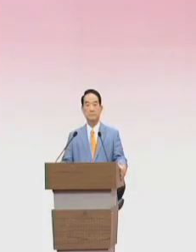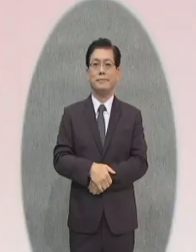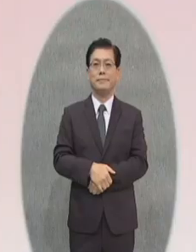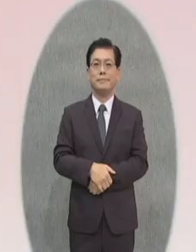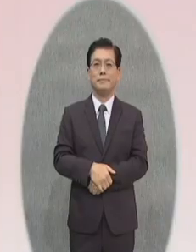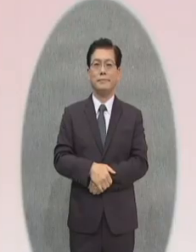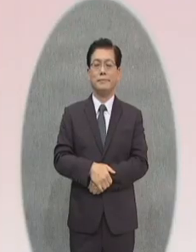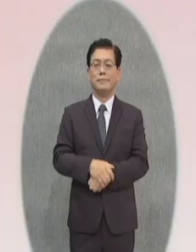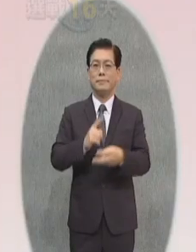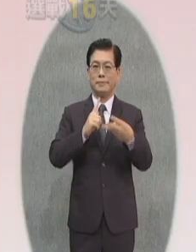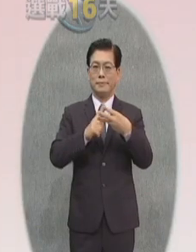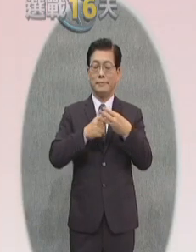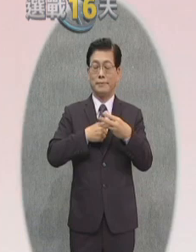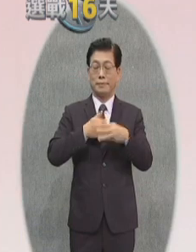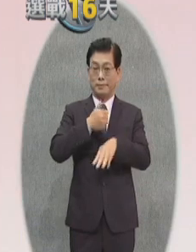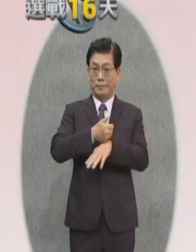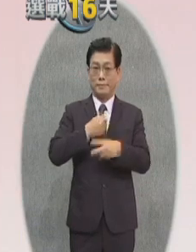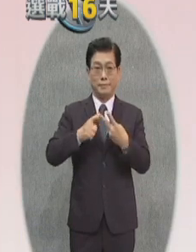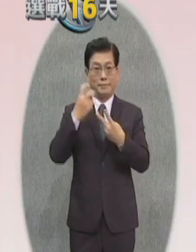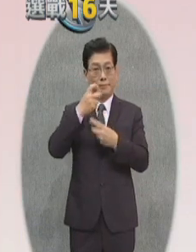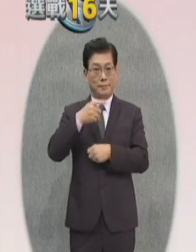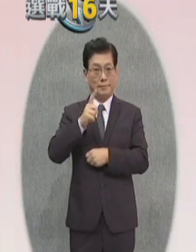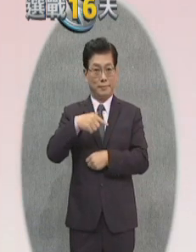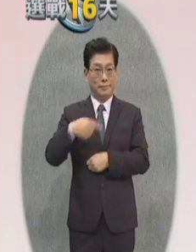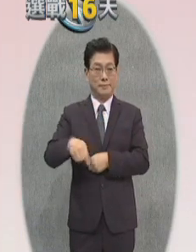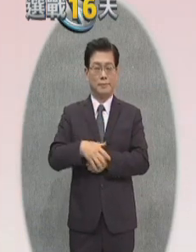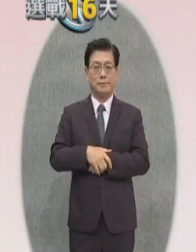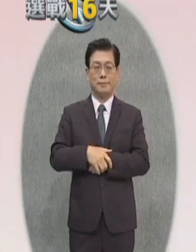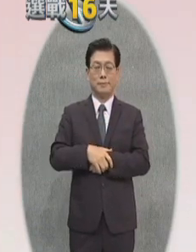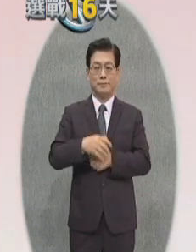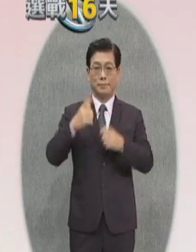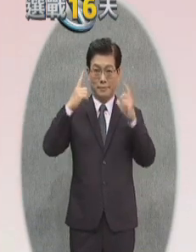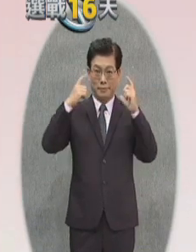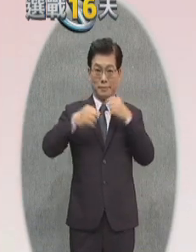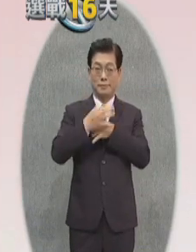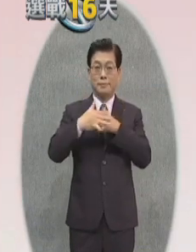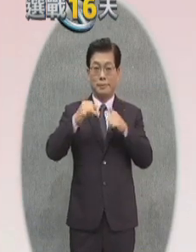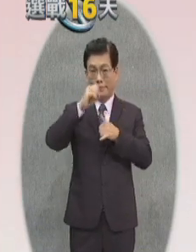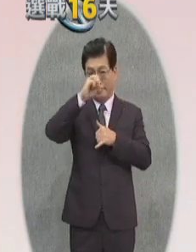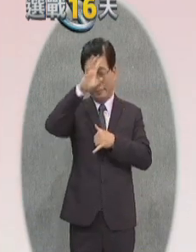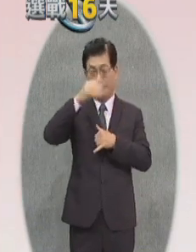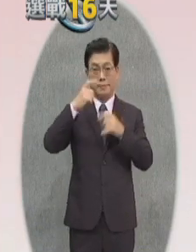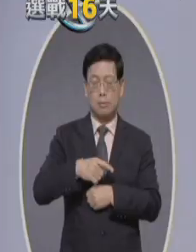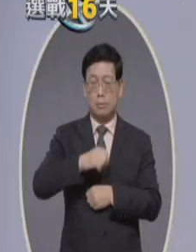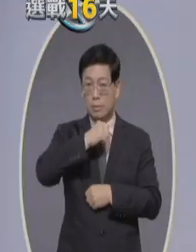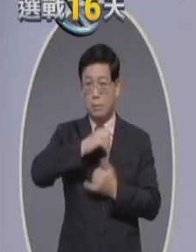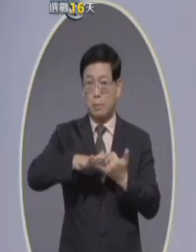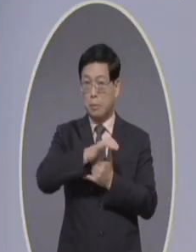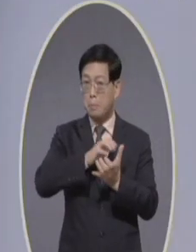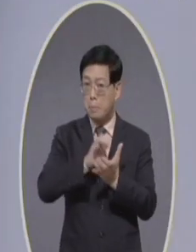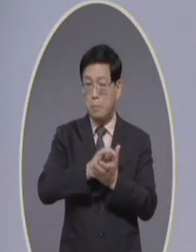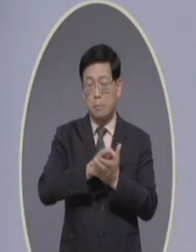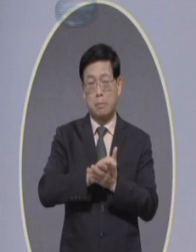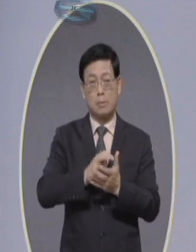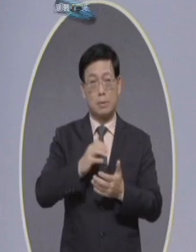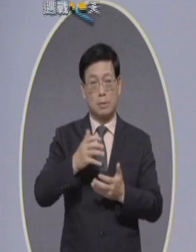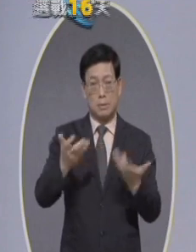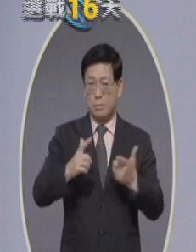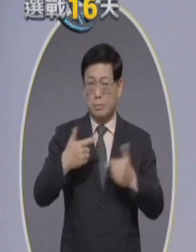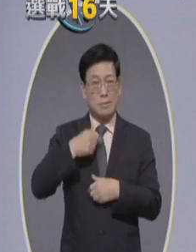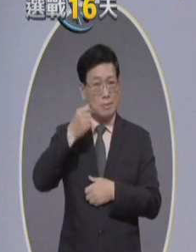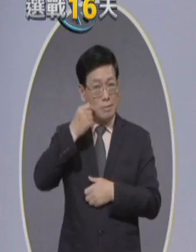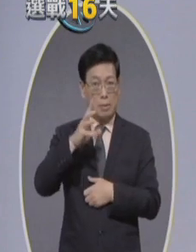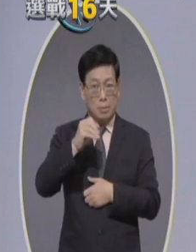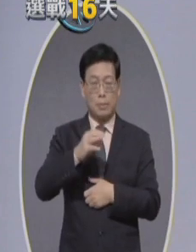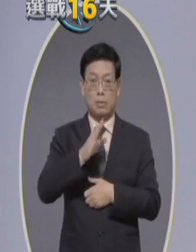登场，由总统蔡英文首先发言。蔡英文在细数四年经济政绩的同时，反驳对手韩国瑜在